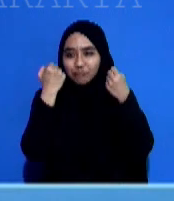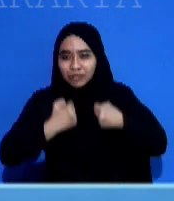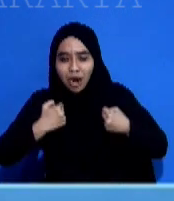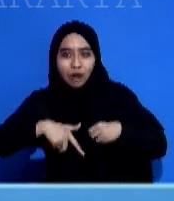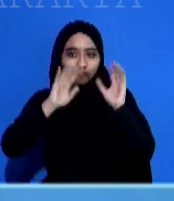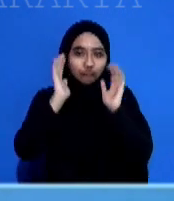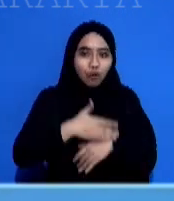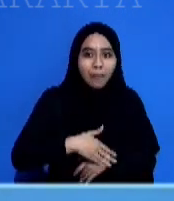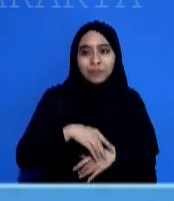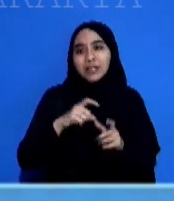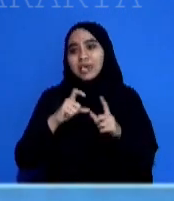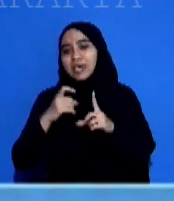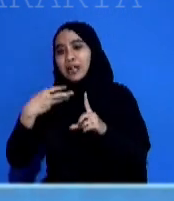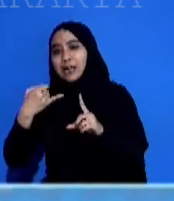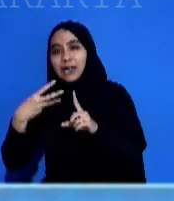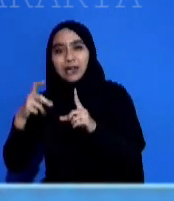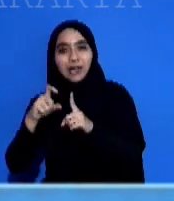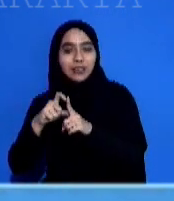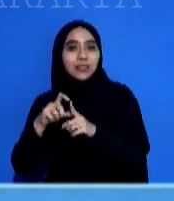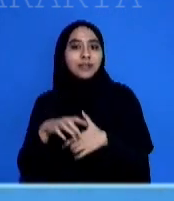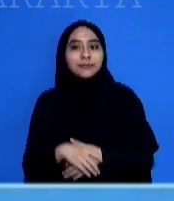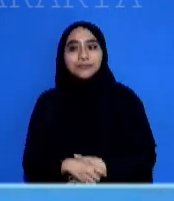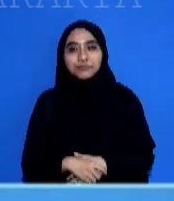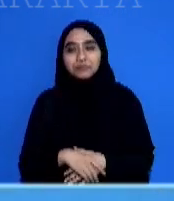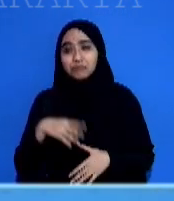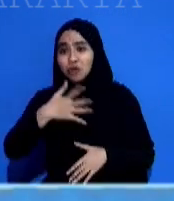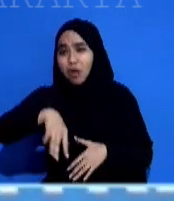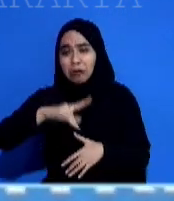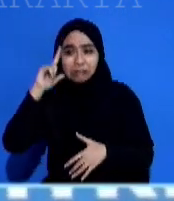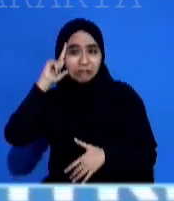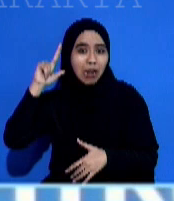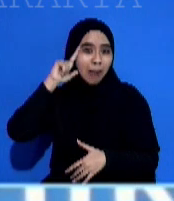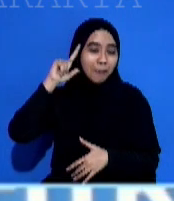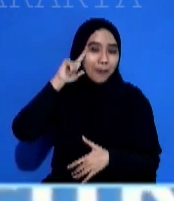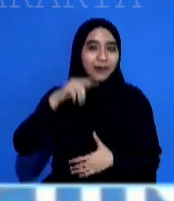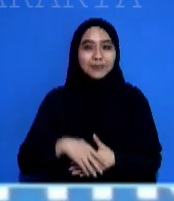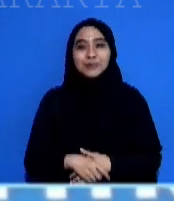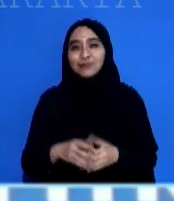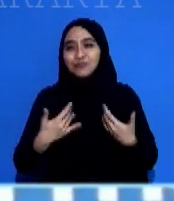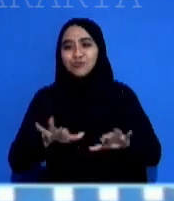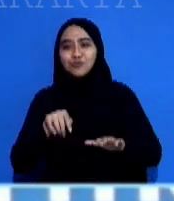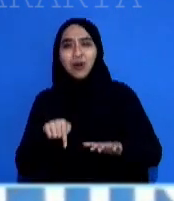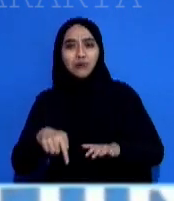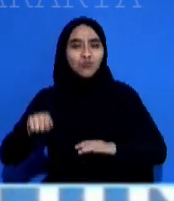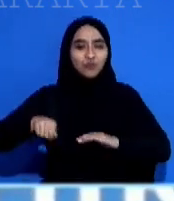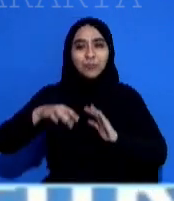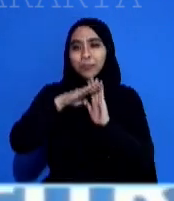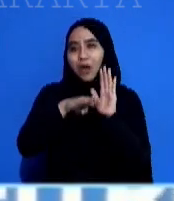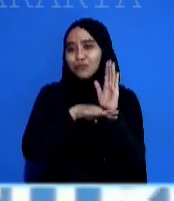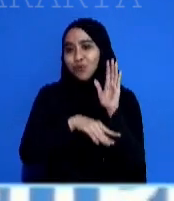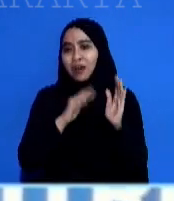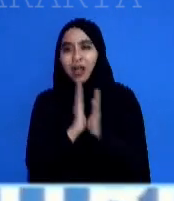di ruang utama kunjungan Lembaga Pemasyarakatan Lapas kelas 2 Sleman penyerahan remisi dilakukan langsung oleh Kepala Lembaga